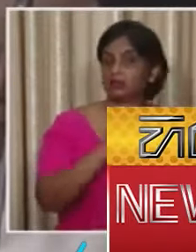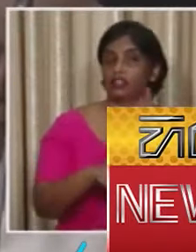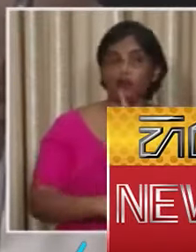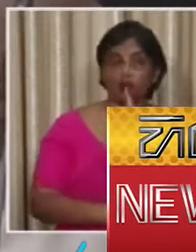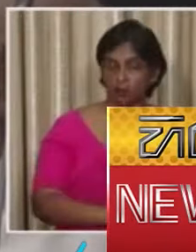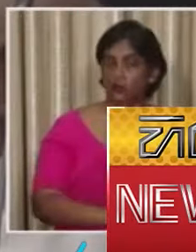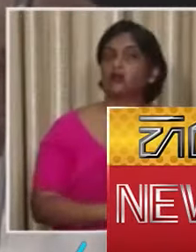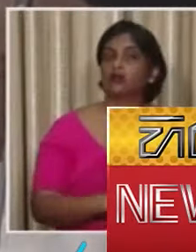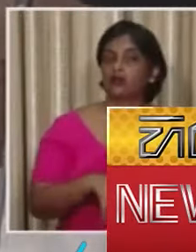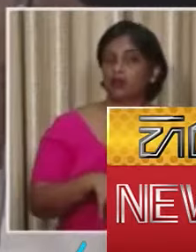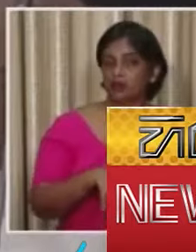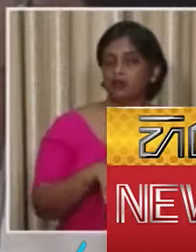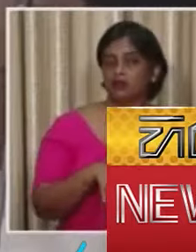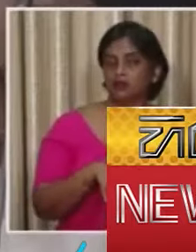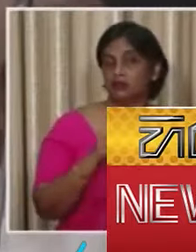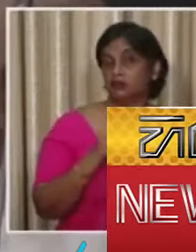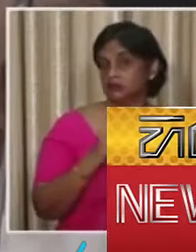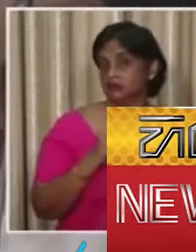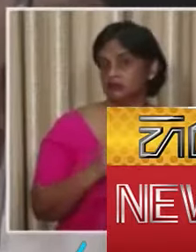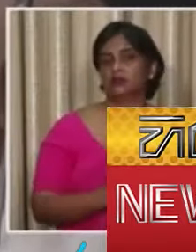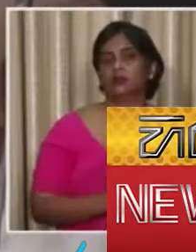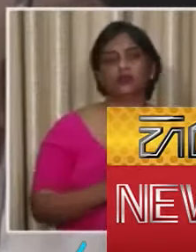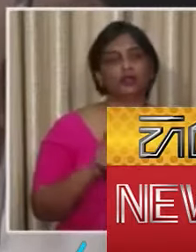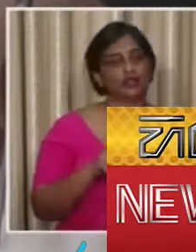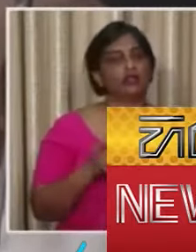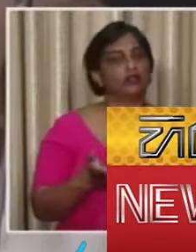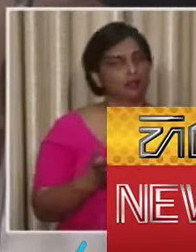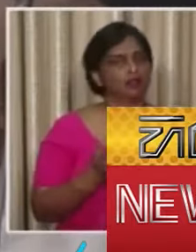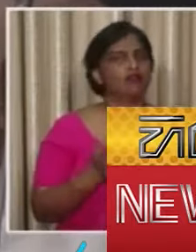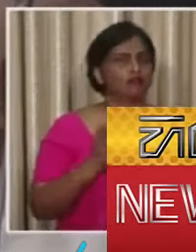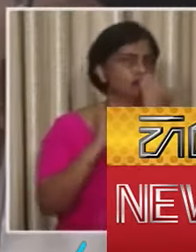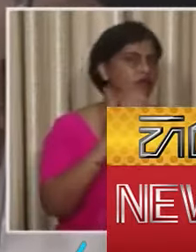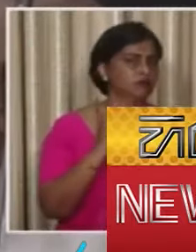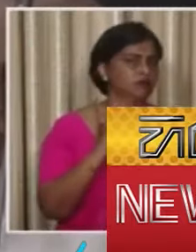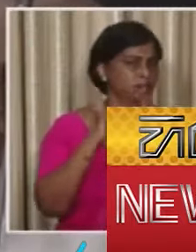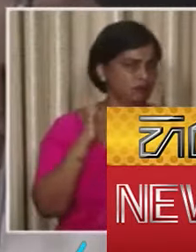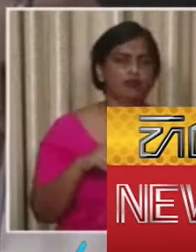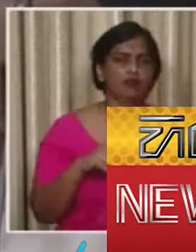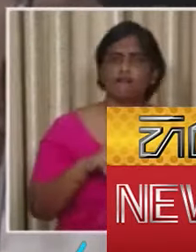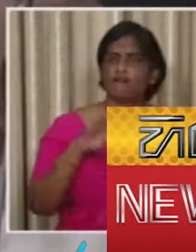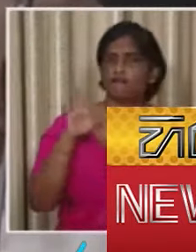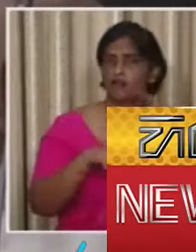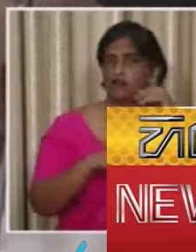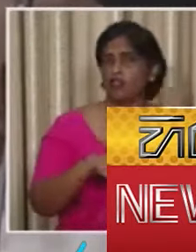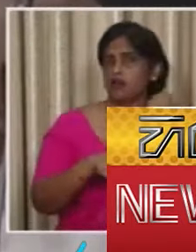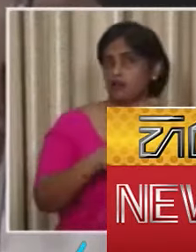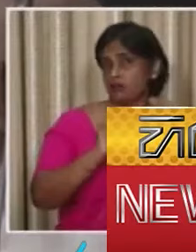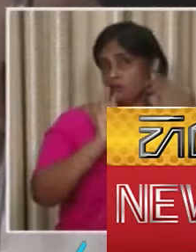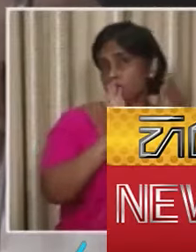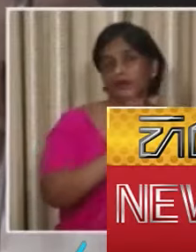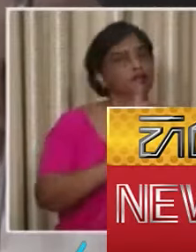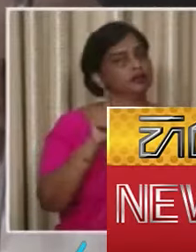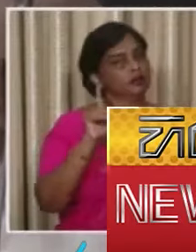උවමනා නම් ඒ අවස්ථාව අපි ලබා දිය යුතුයි. ඒ වගේම තවත් කාරණු ගණනාවක් ඇති ඒ ප්‍රංශය නව ආණ්ඩු එක්ක සාකච්ඡා